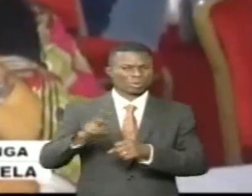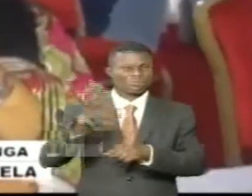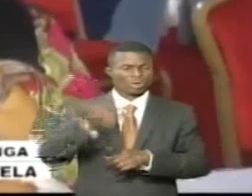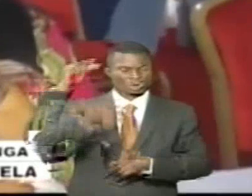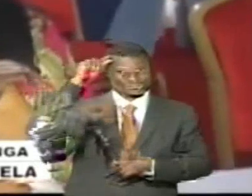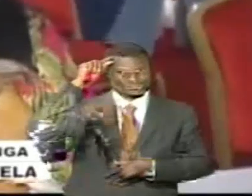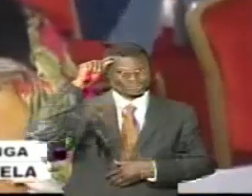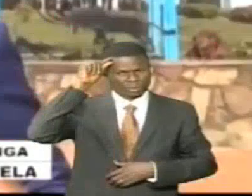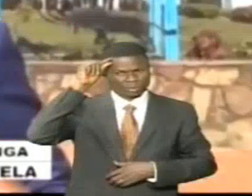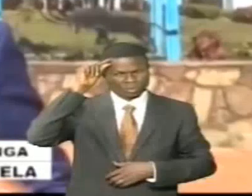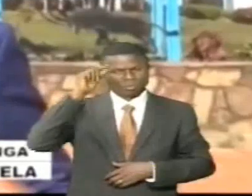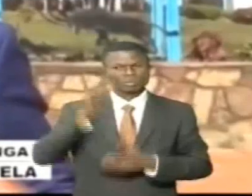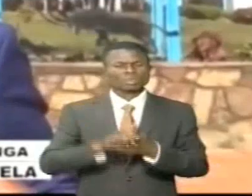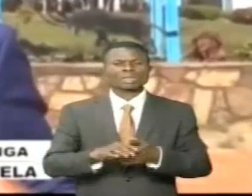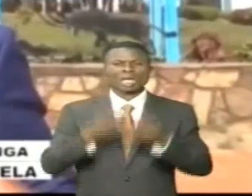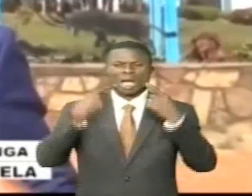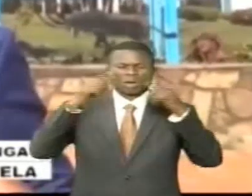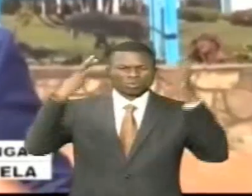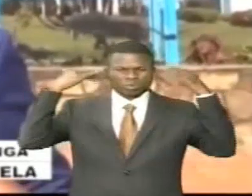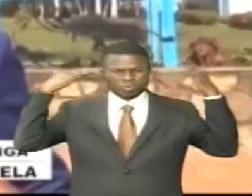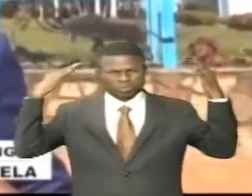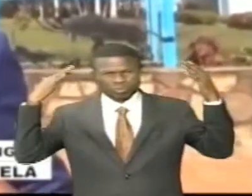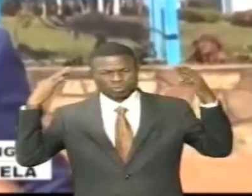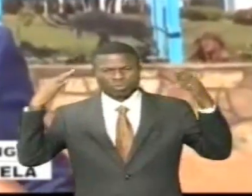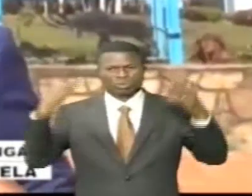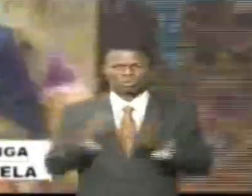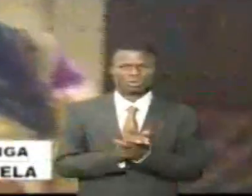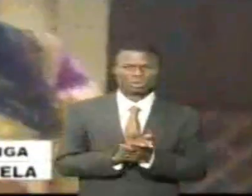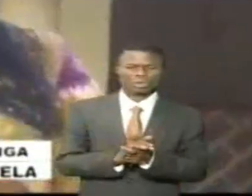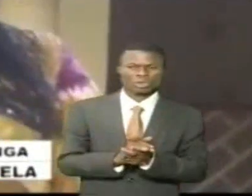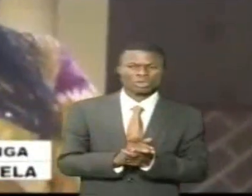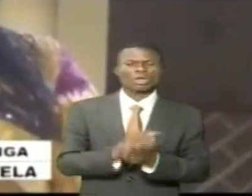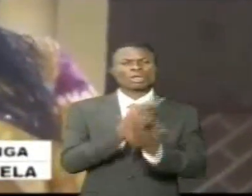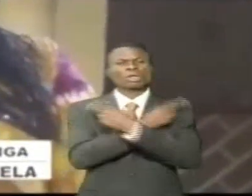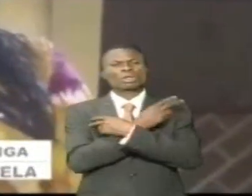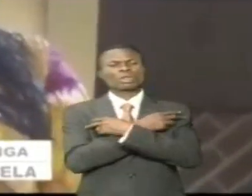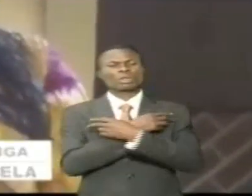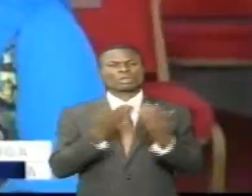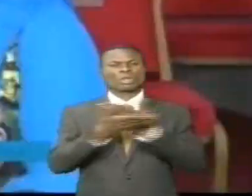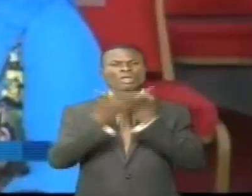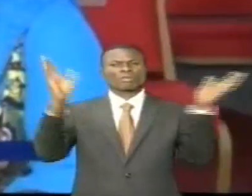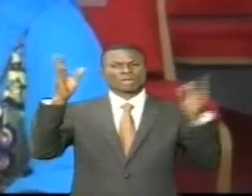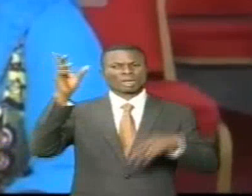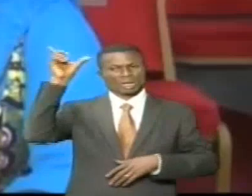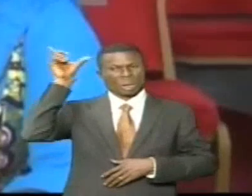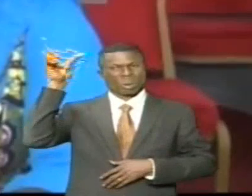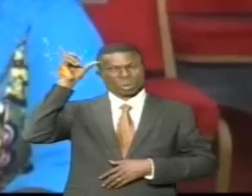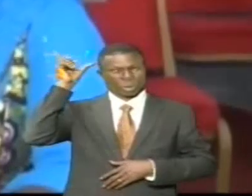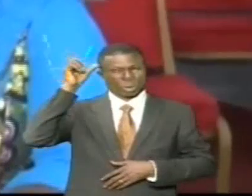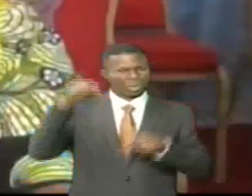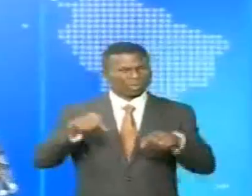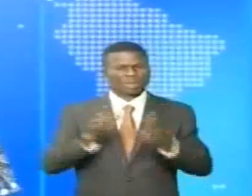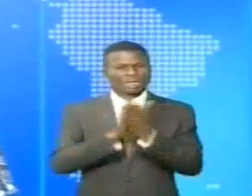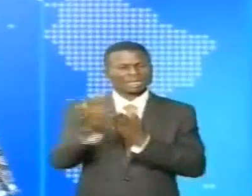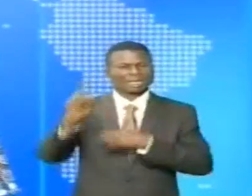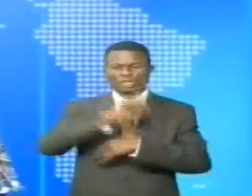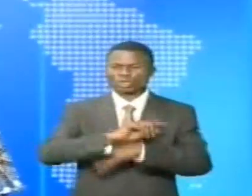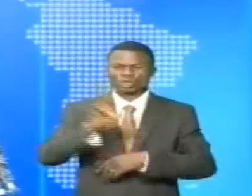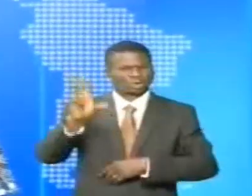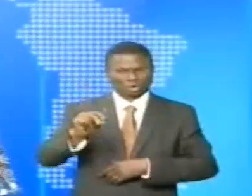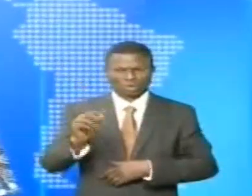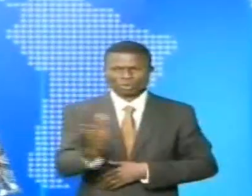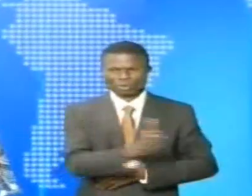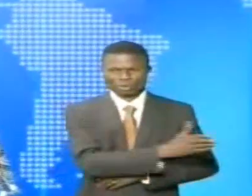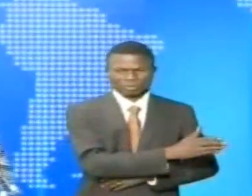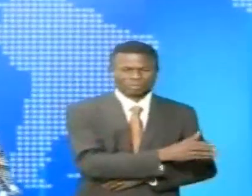ailleurs démenti les rumeurs faisant état d'un probable confinement total de la ville de Lubumbashi, et ce pendant 15 jours. Pendant